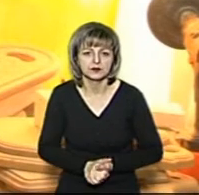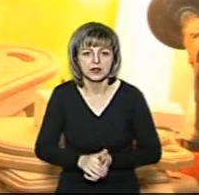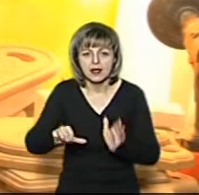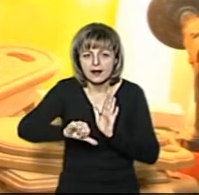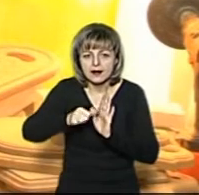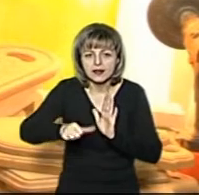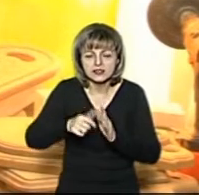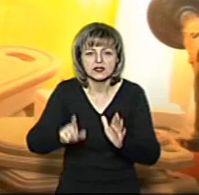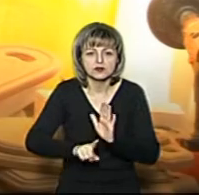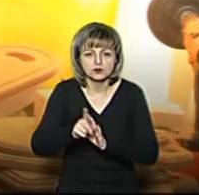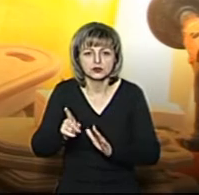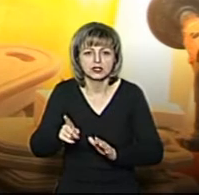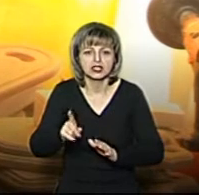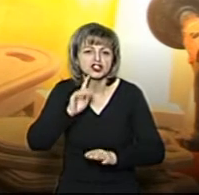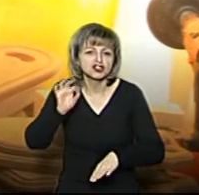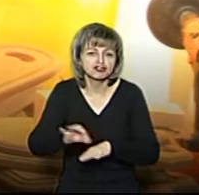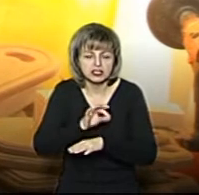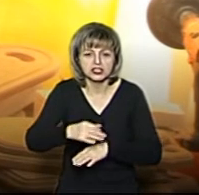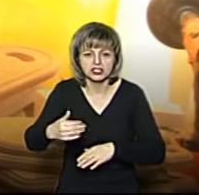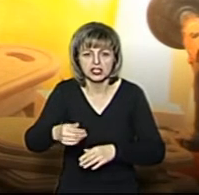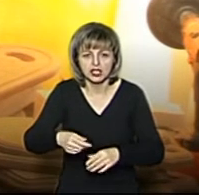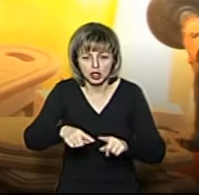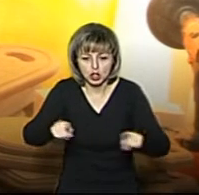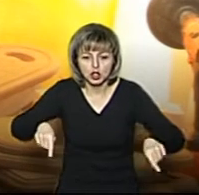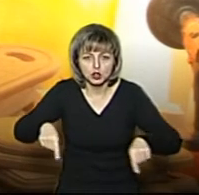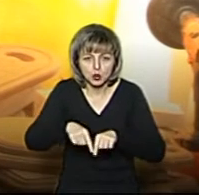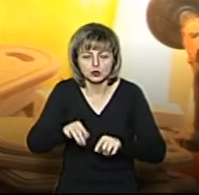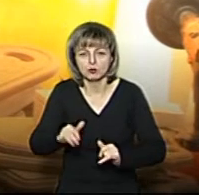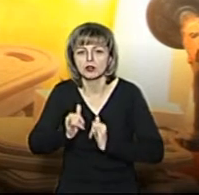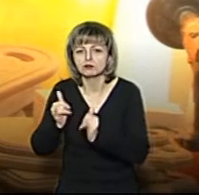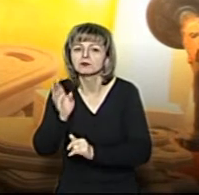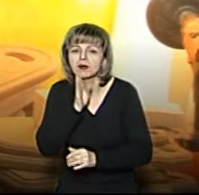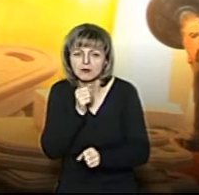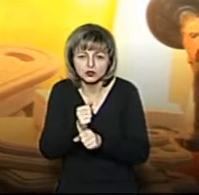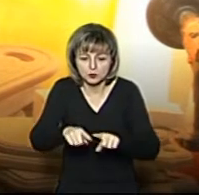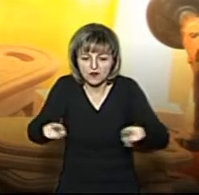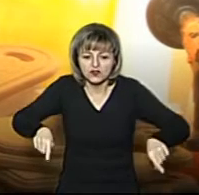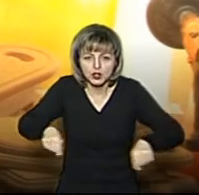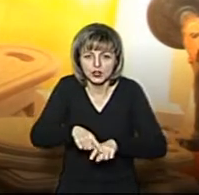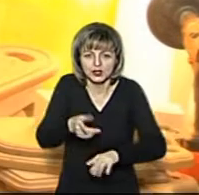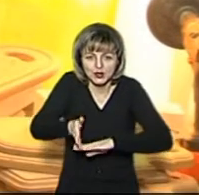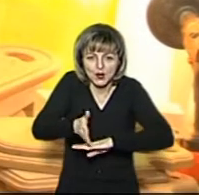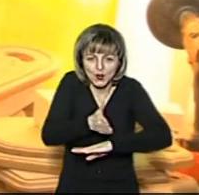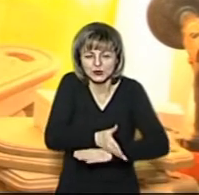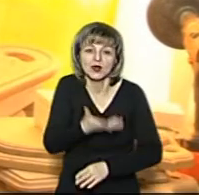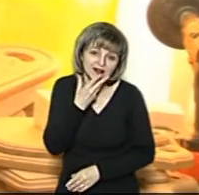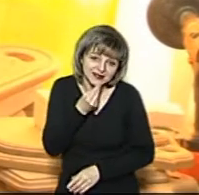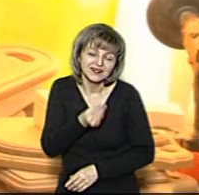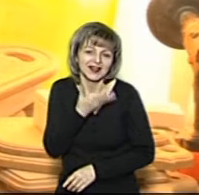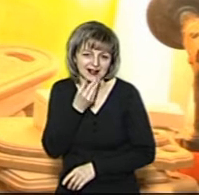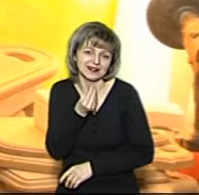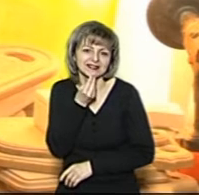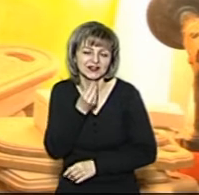Вирізав спочатку жінці доску, потім мамі доску. От. Красиво, красиво.